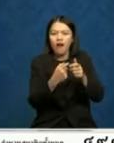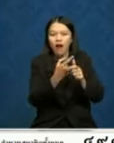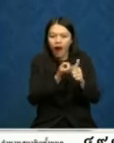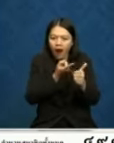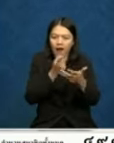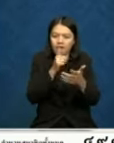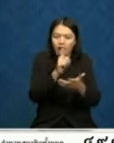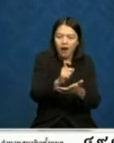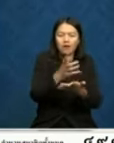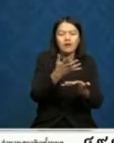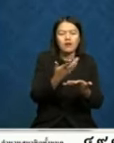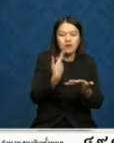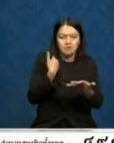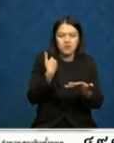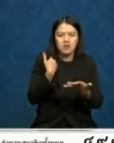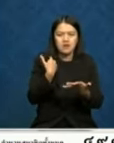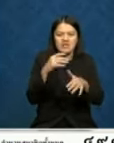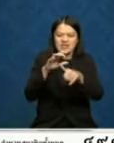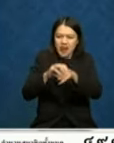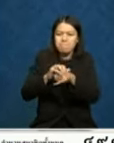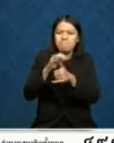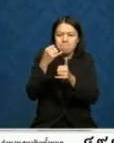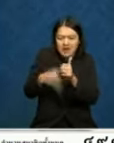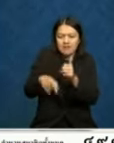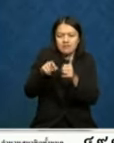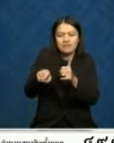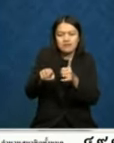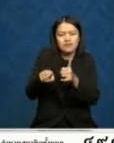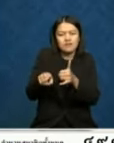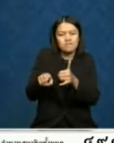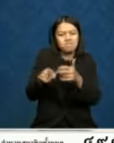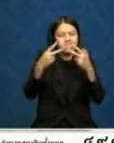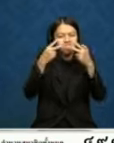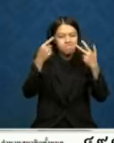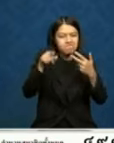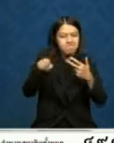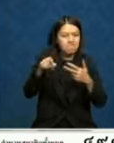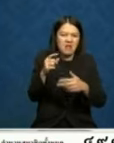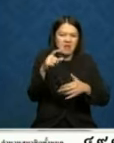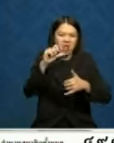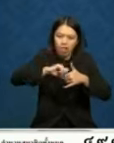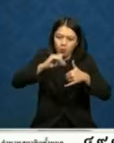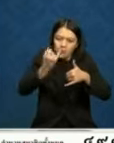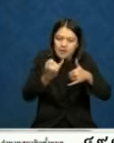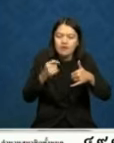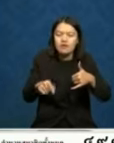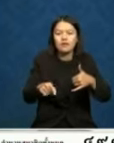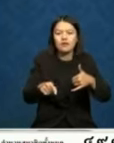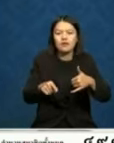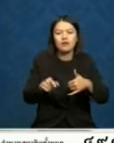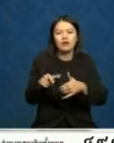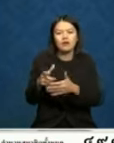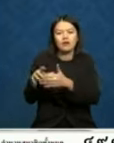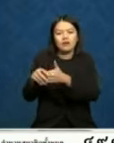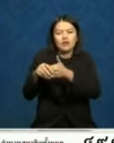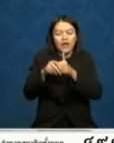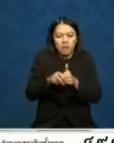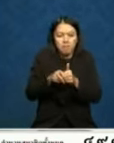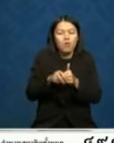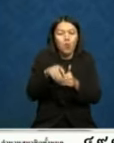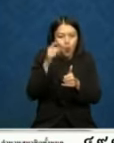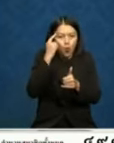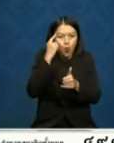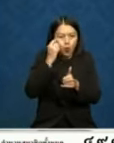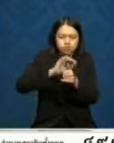ตายซึ่งพวกเราจับผิดเขาบอกว่าเขาเป็นอาชญากรที่เลวร้ายแต่คุณทิชาจับถูกเขา